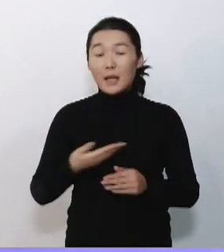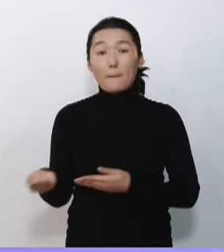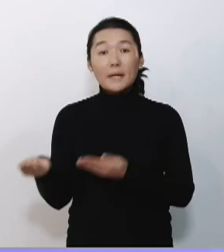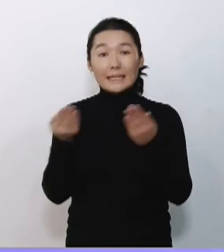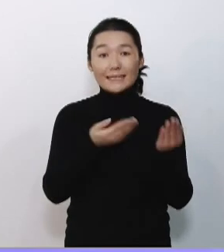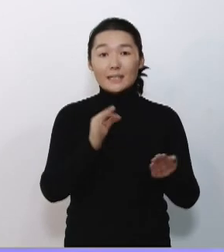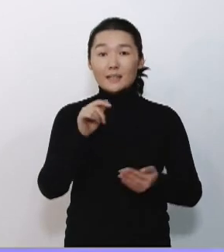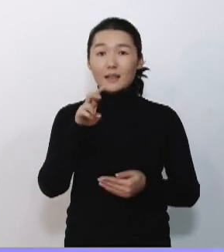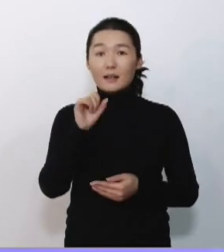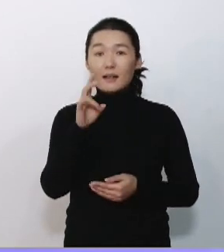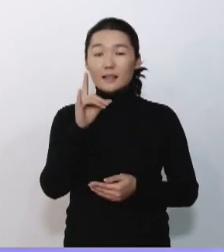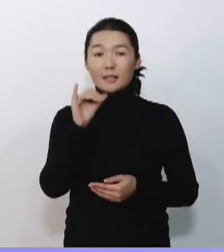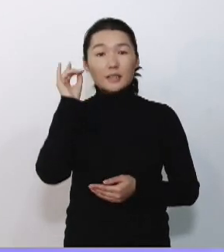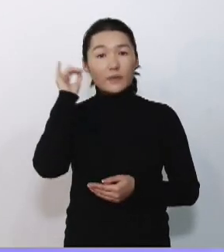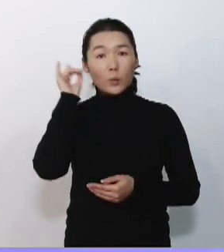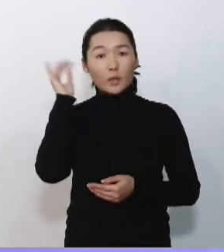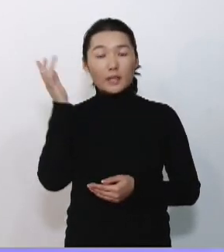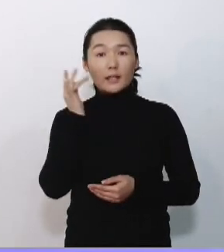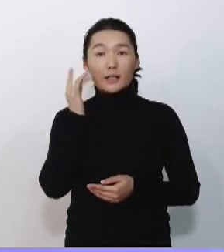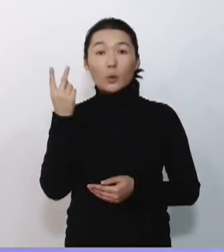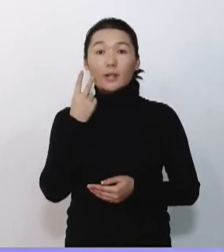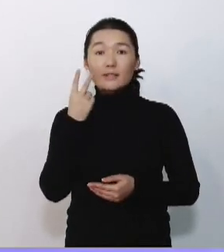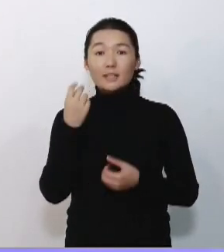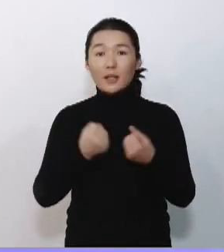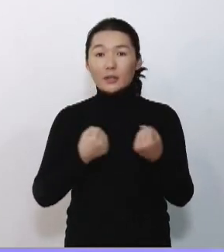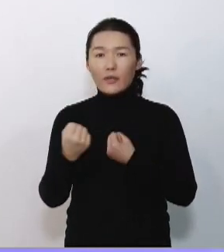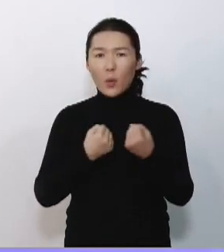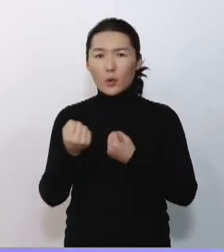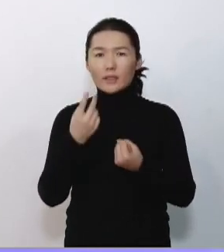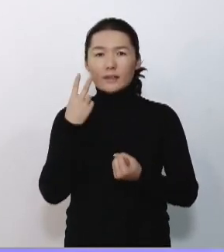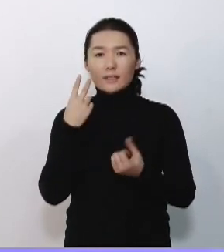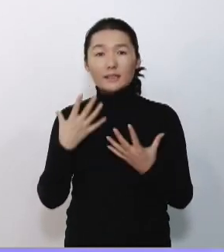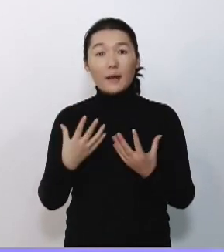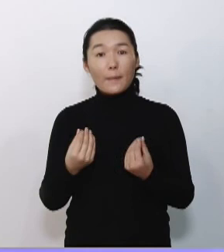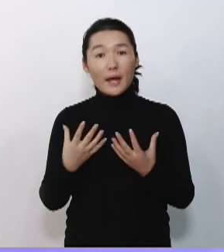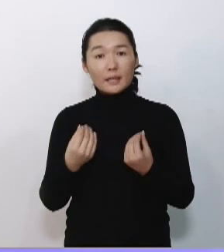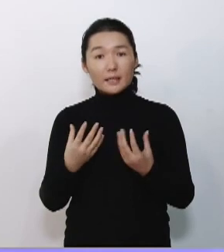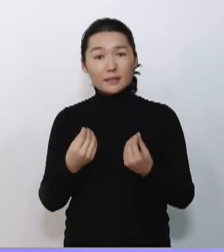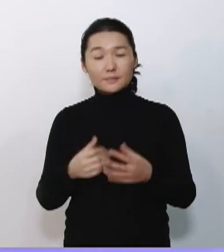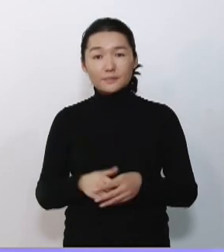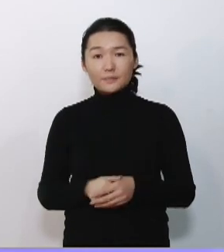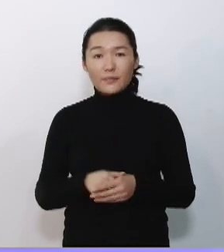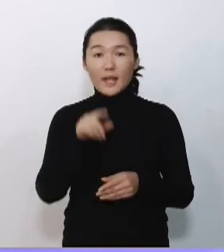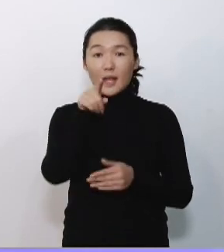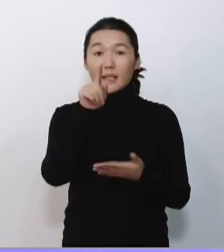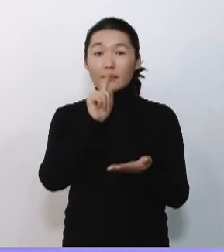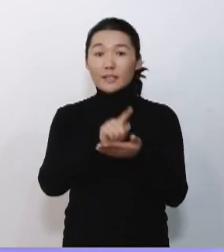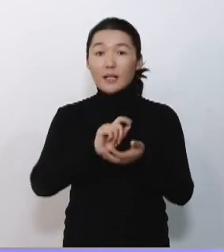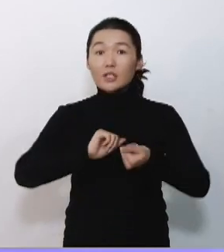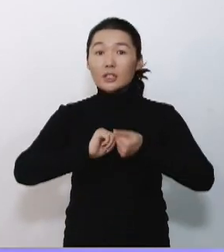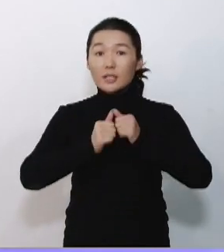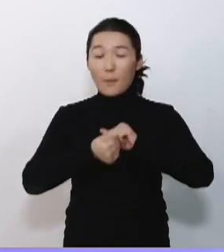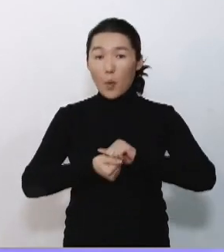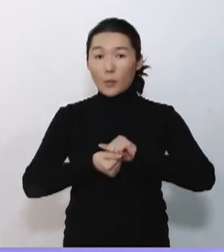согласные звуки, которые всегда твердые и всегда мягкие. И вы должны